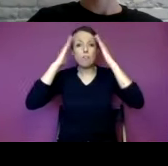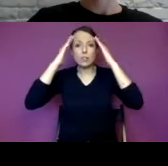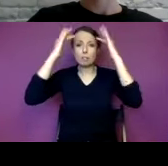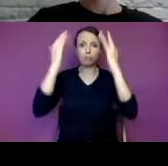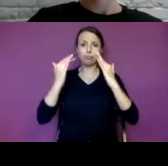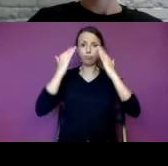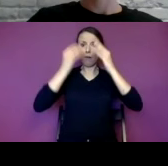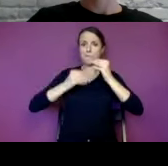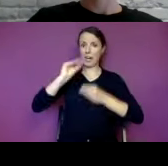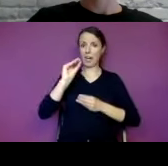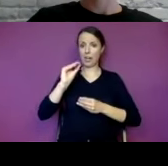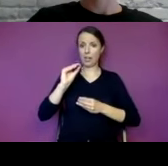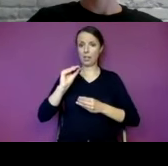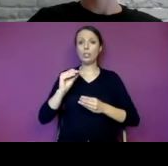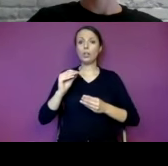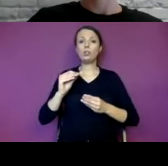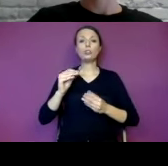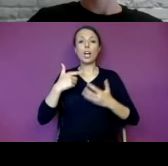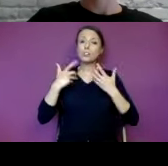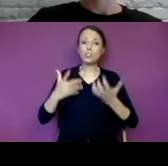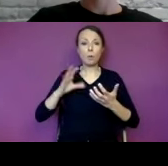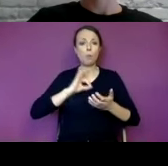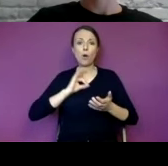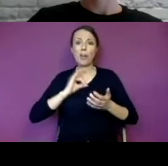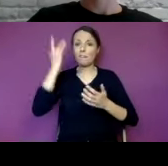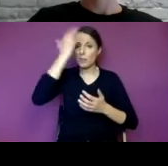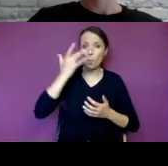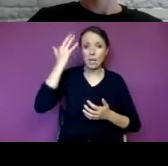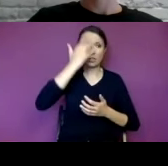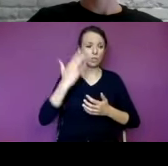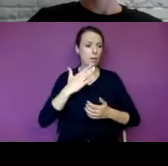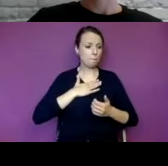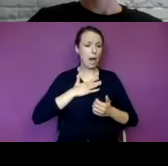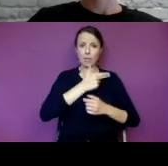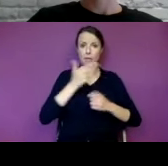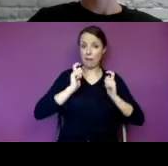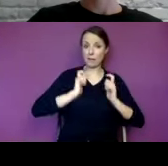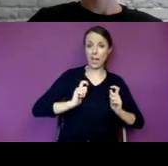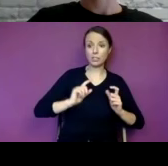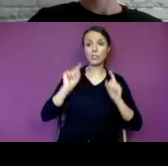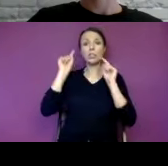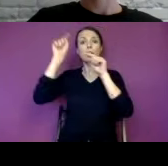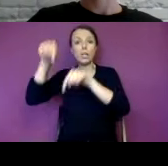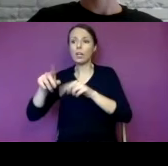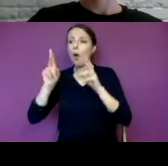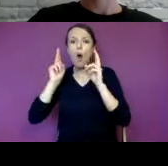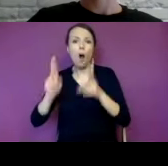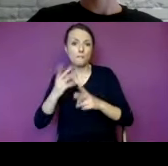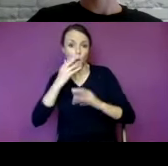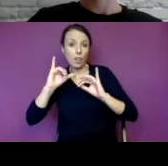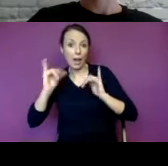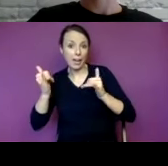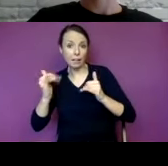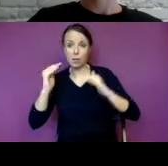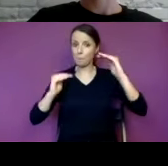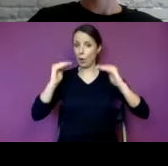projekcie Wieśland, skonfrontować z rzeczywistością, a konkretnie nawet z